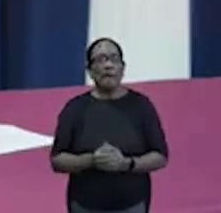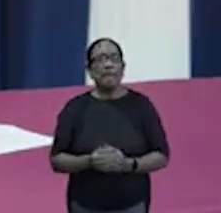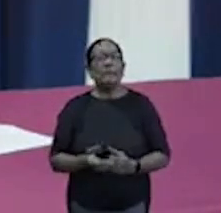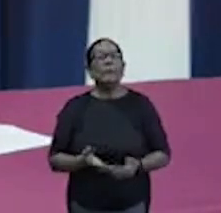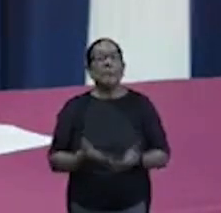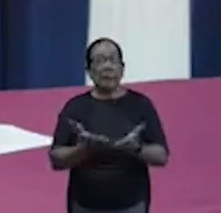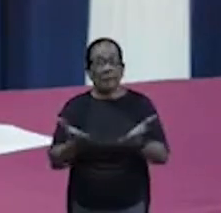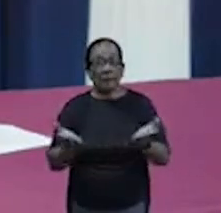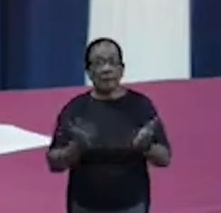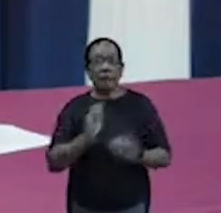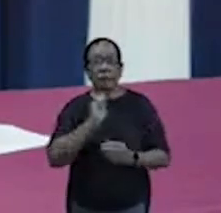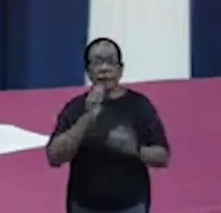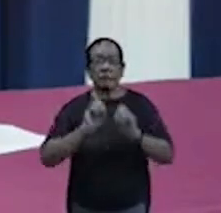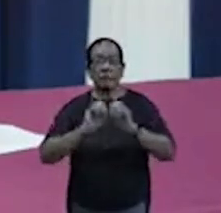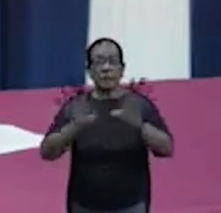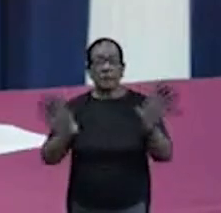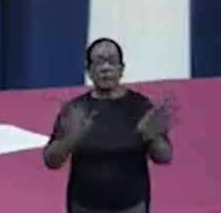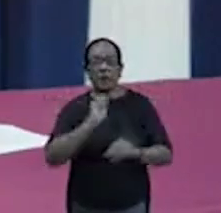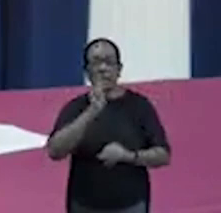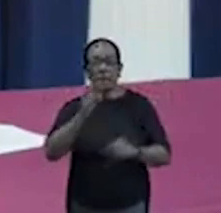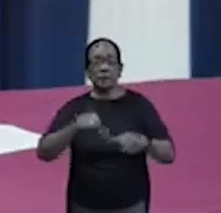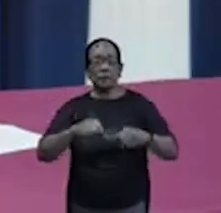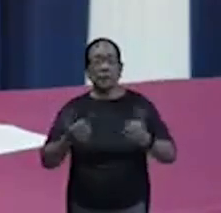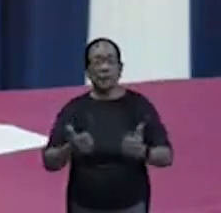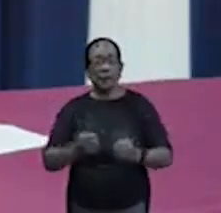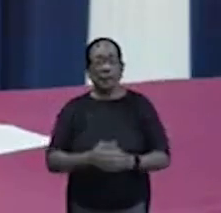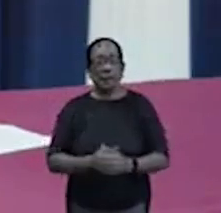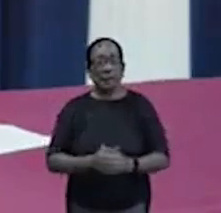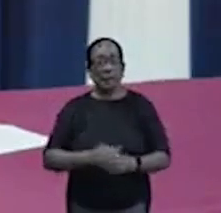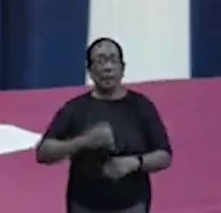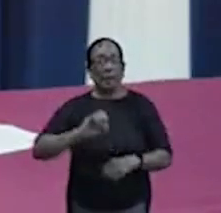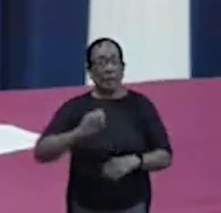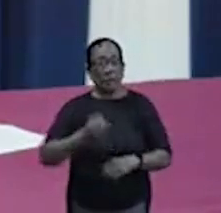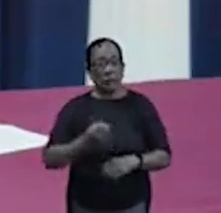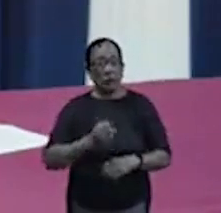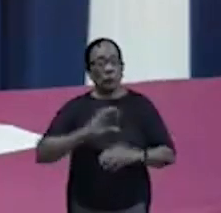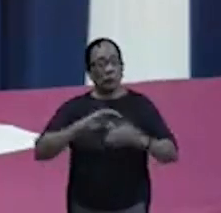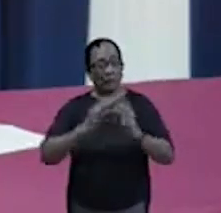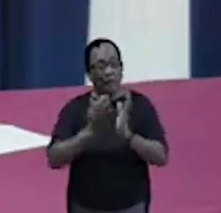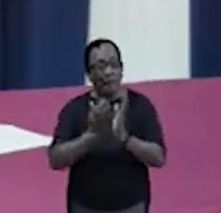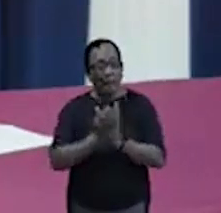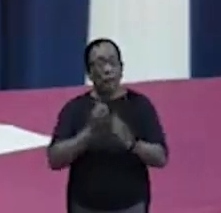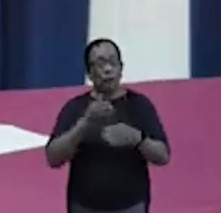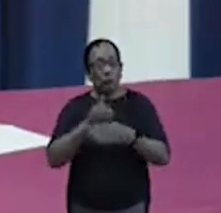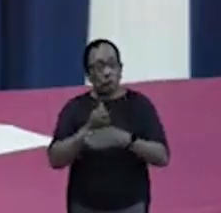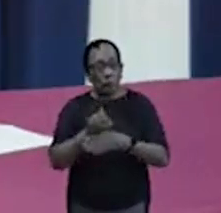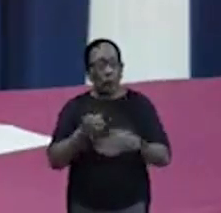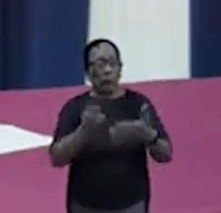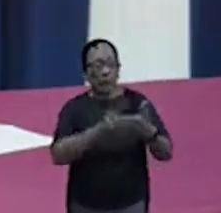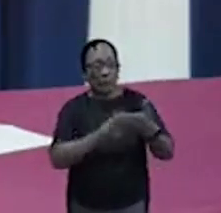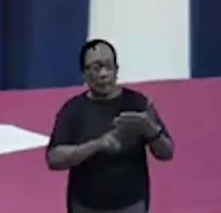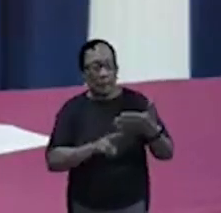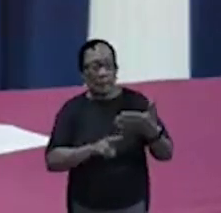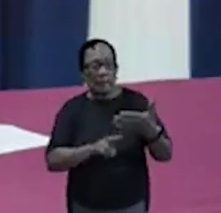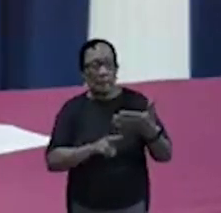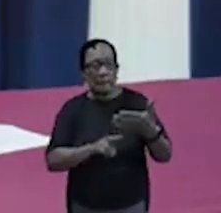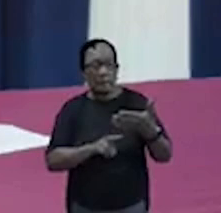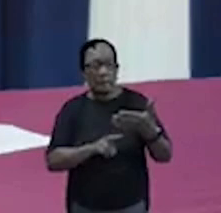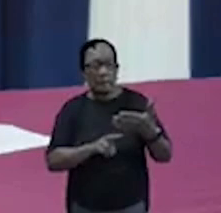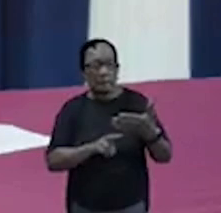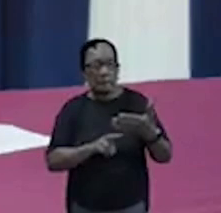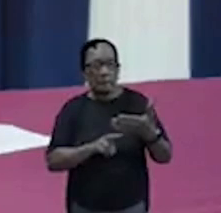benadering van media en persvrijheid. En u kunt de details verder lezen.